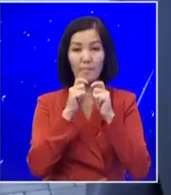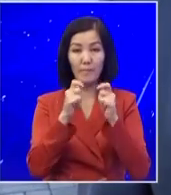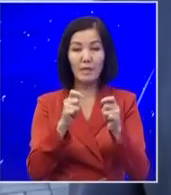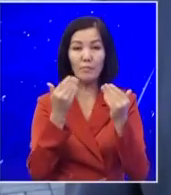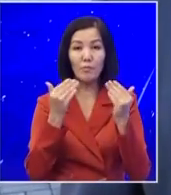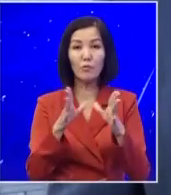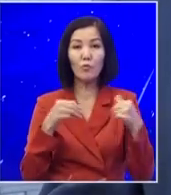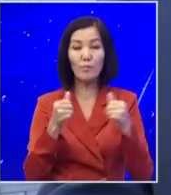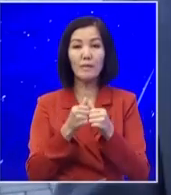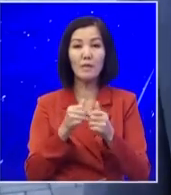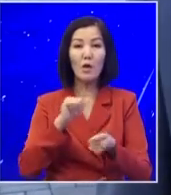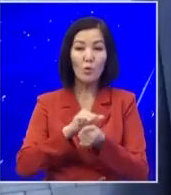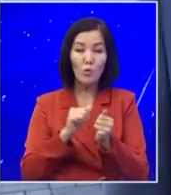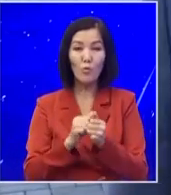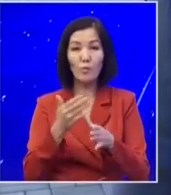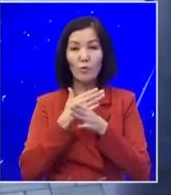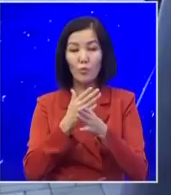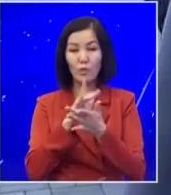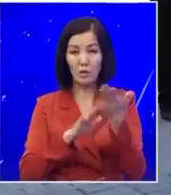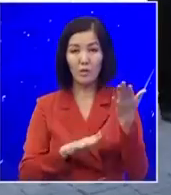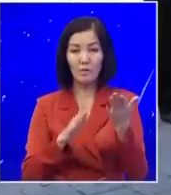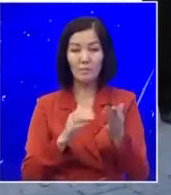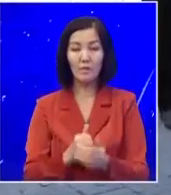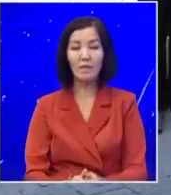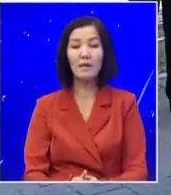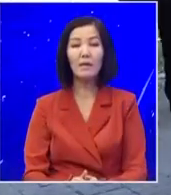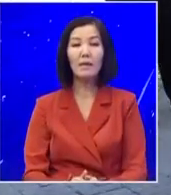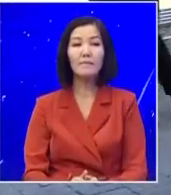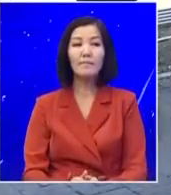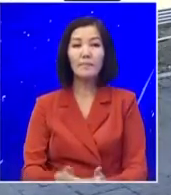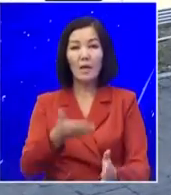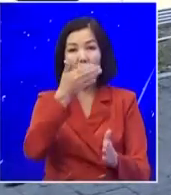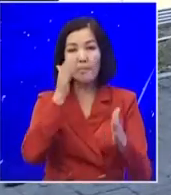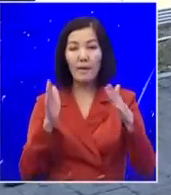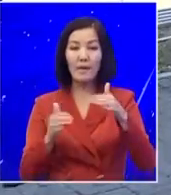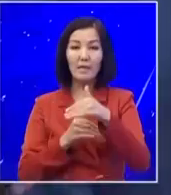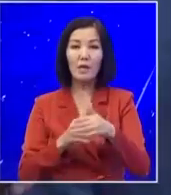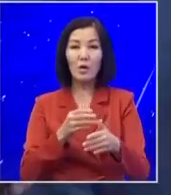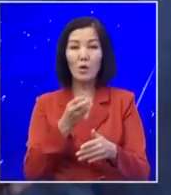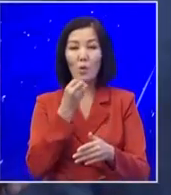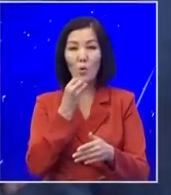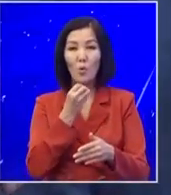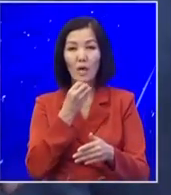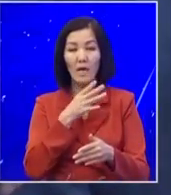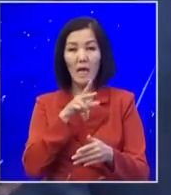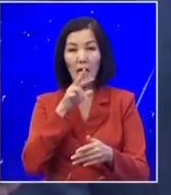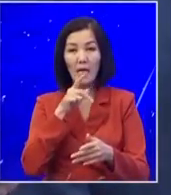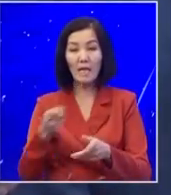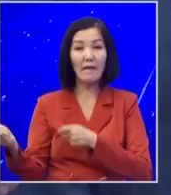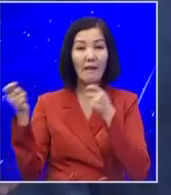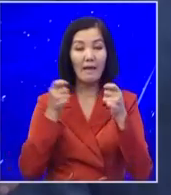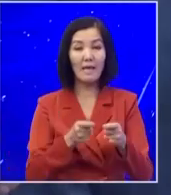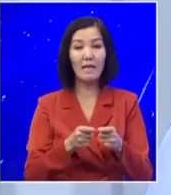сол отбасына көмірін тасып беріп, көмектесіп тұрамыз. Аппараттар арнайы тапсырыспен оңтүстік Кореядан әкелінген. Мамандардың айтуынша,